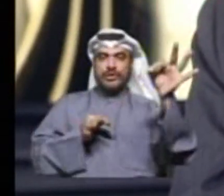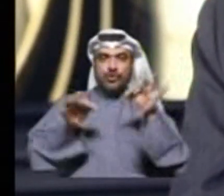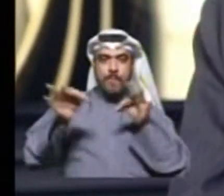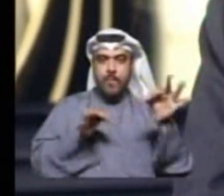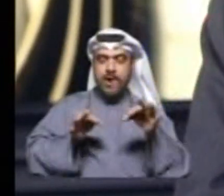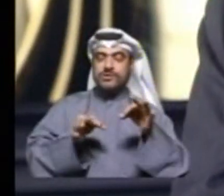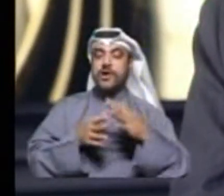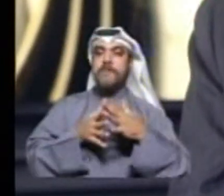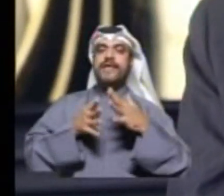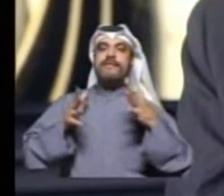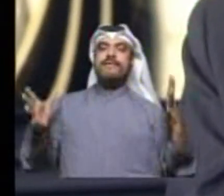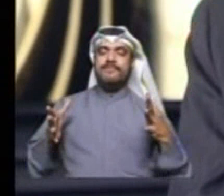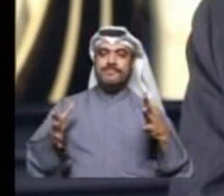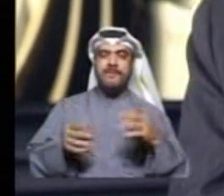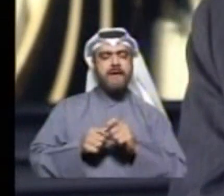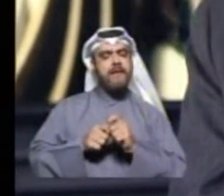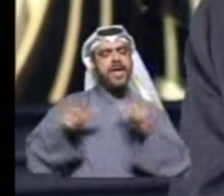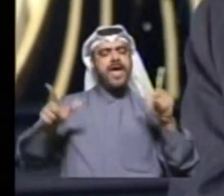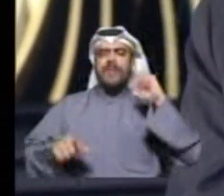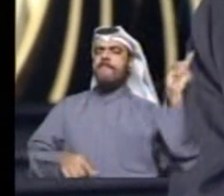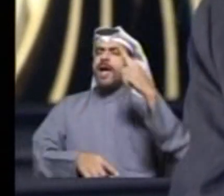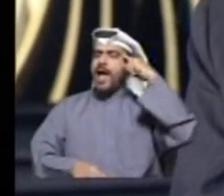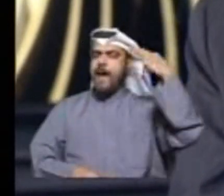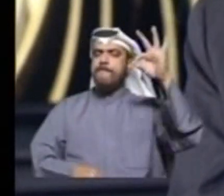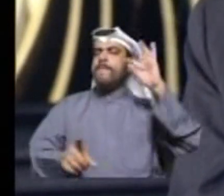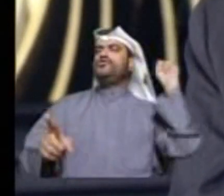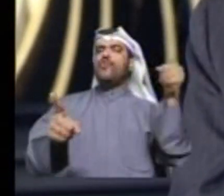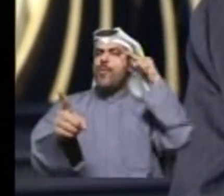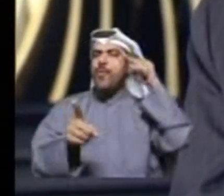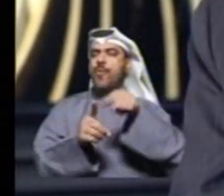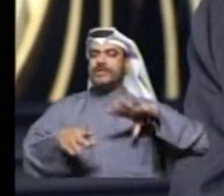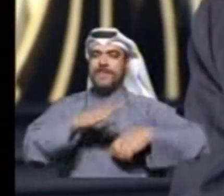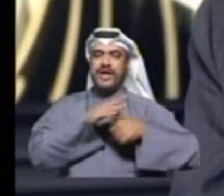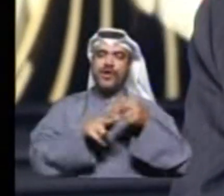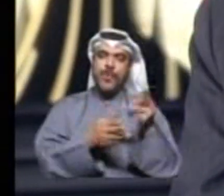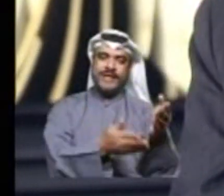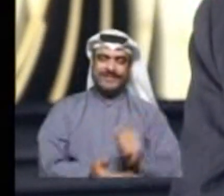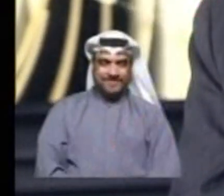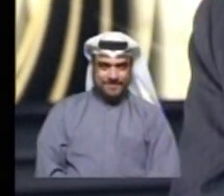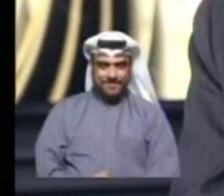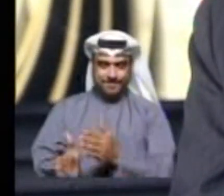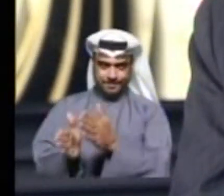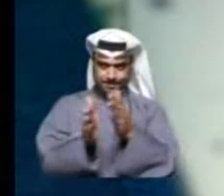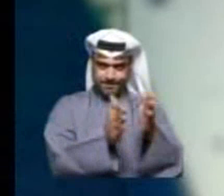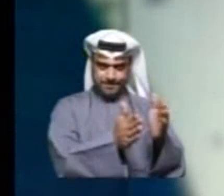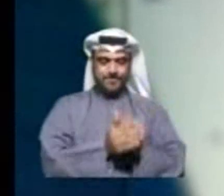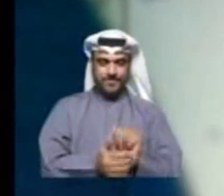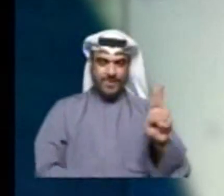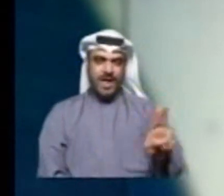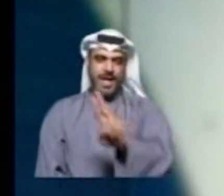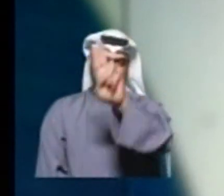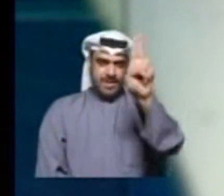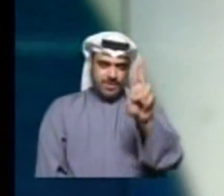وزن هائل لا يستهان به، ركبا أكبر من وزن كل الدبلوماسيين اللي احنا نعرفهم اليوم. ذاك كان هو